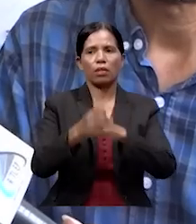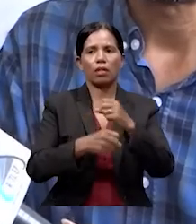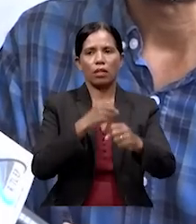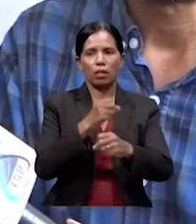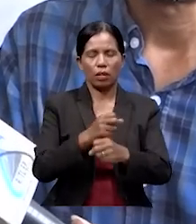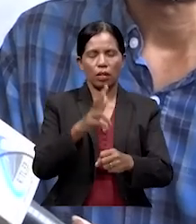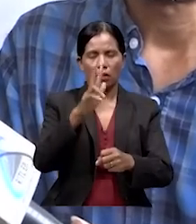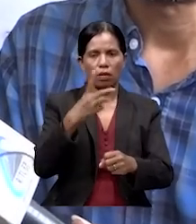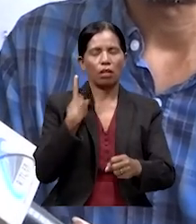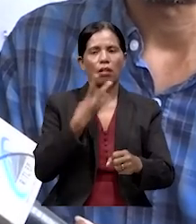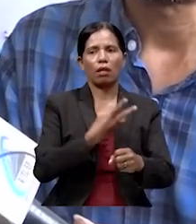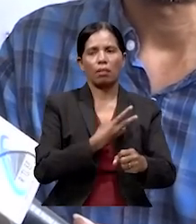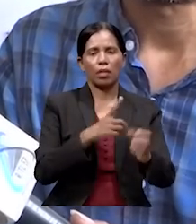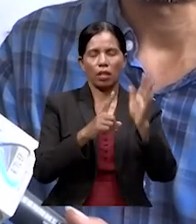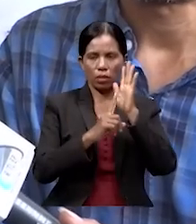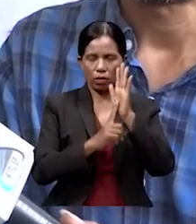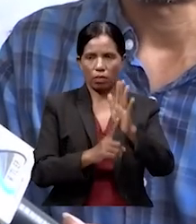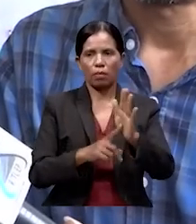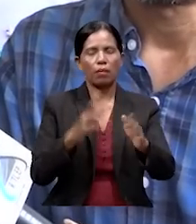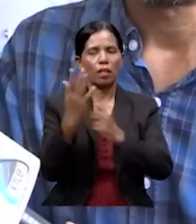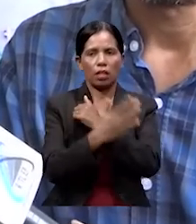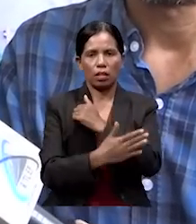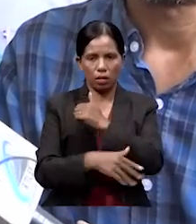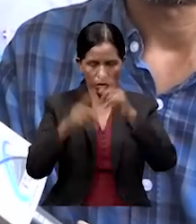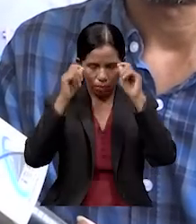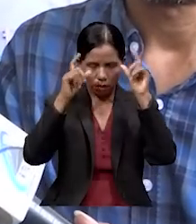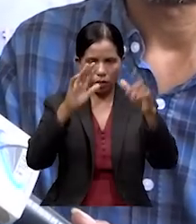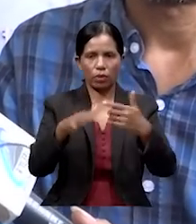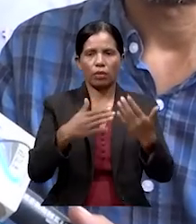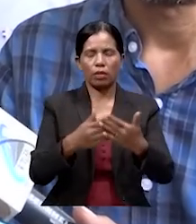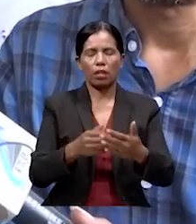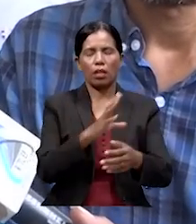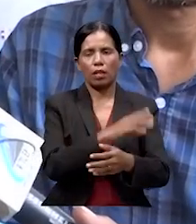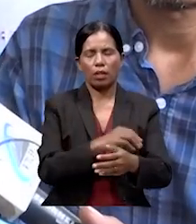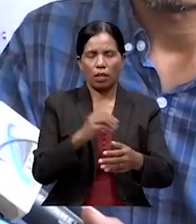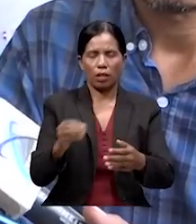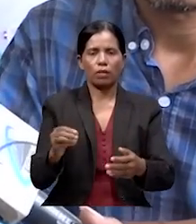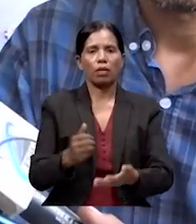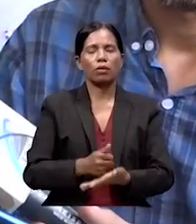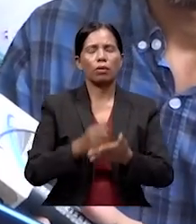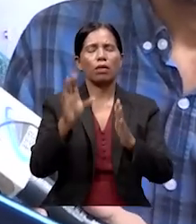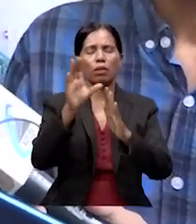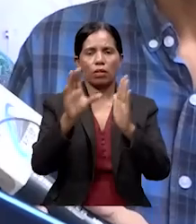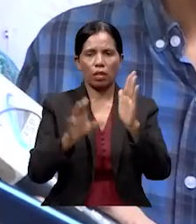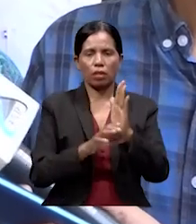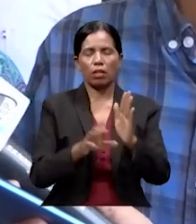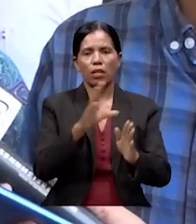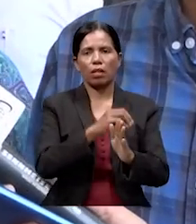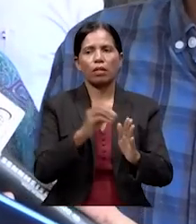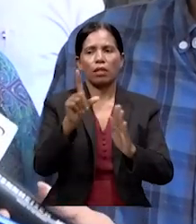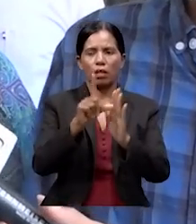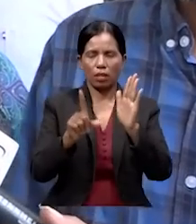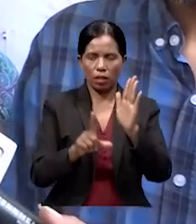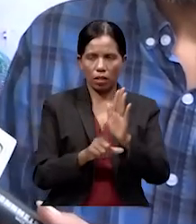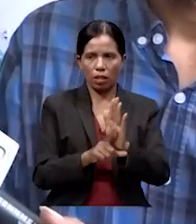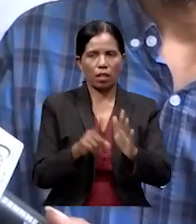ami hatudu idaneo na ba povo tomak, ba nação Timor-Leste laran tomak. Atu defende constituição, atu defende lei, atu defende